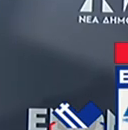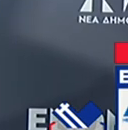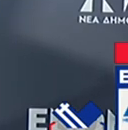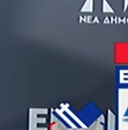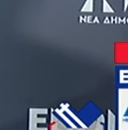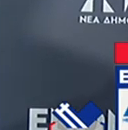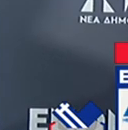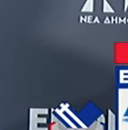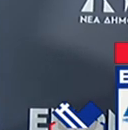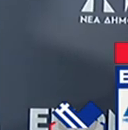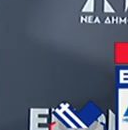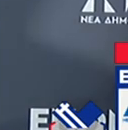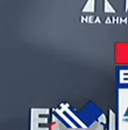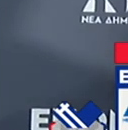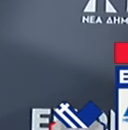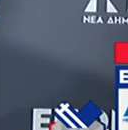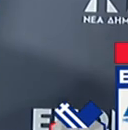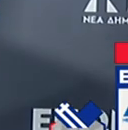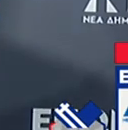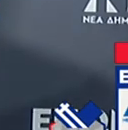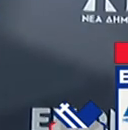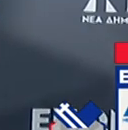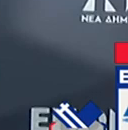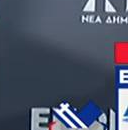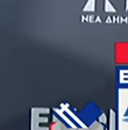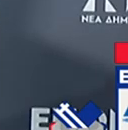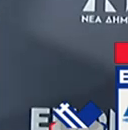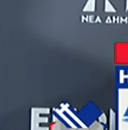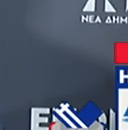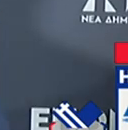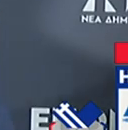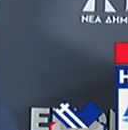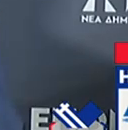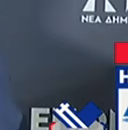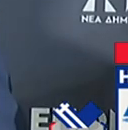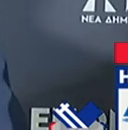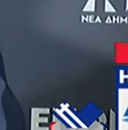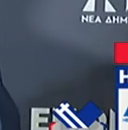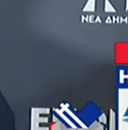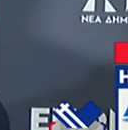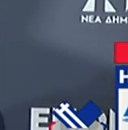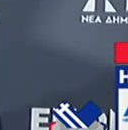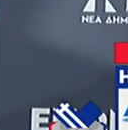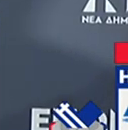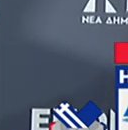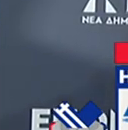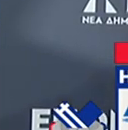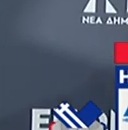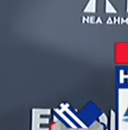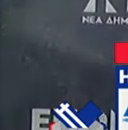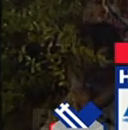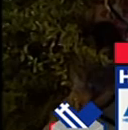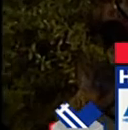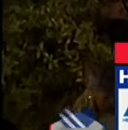επόμενη ημέρα, υποσχόμενος σκληρή δουλειά για να βγει η χώρα από αυτή τη μακρόχρονη κρίσισία. Ακούμε ήδη οι